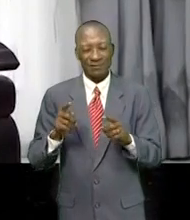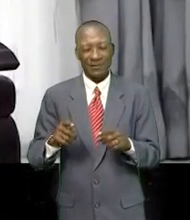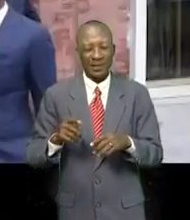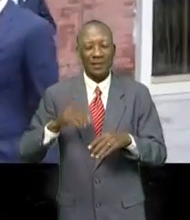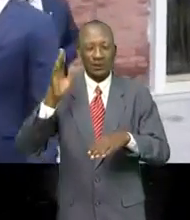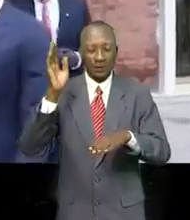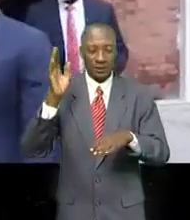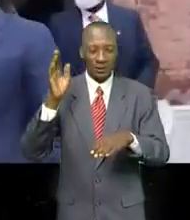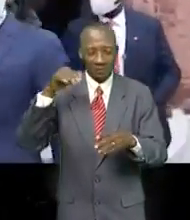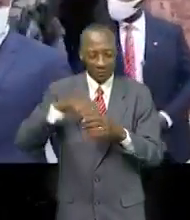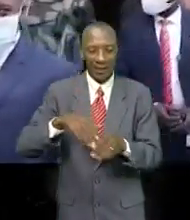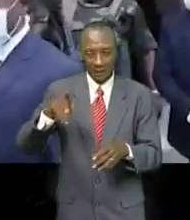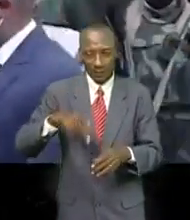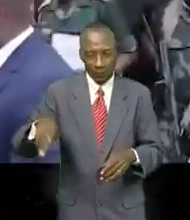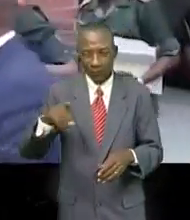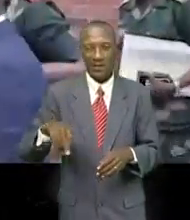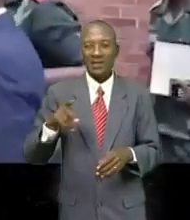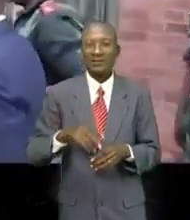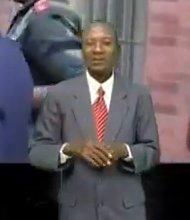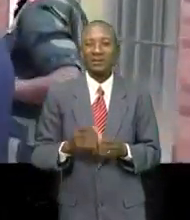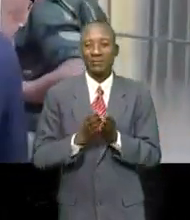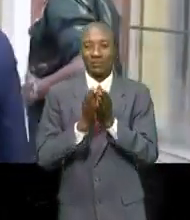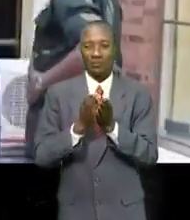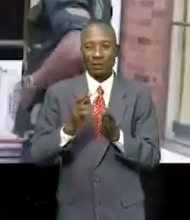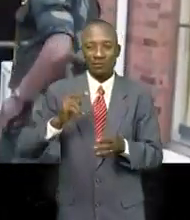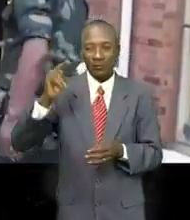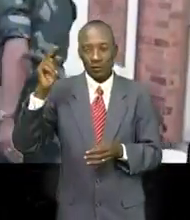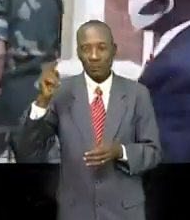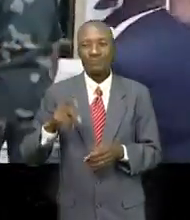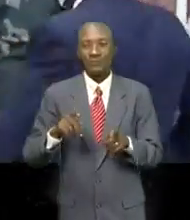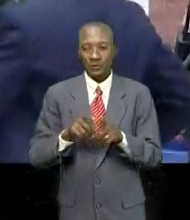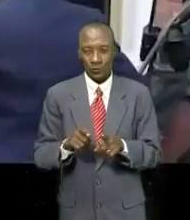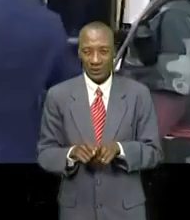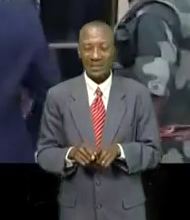ce avant de rejoindre la grande salle pour suivre le procès verbal de cette